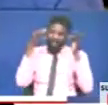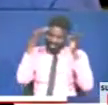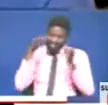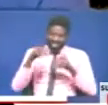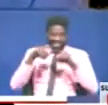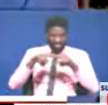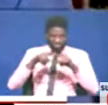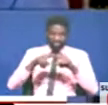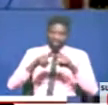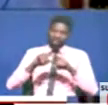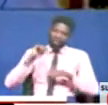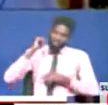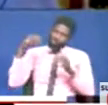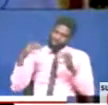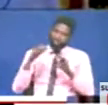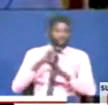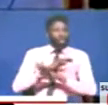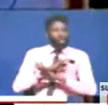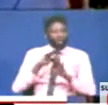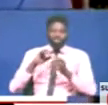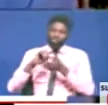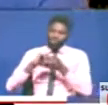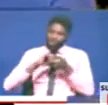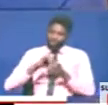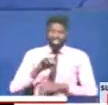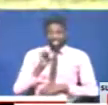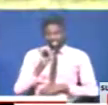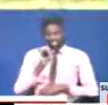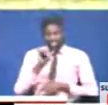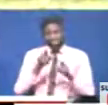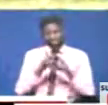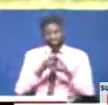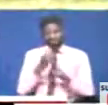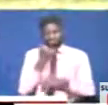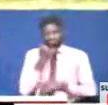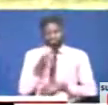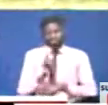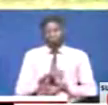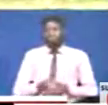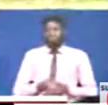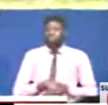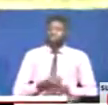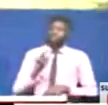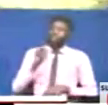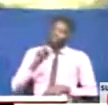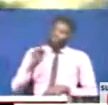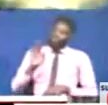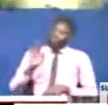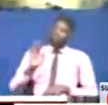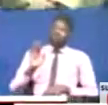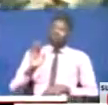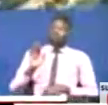of coalitions. Yeah, which is an illegality itself. Kenya Kwanza's deputy leader in the